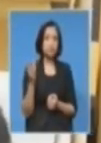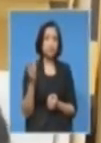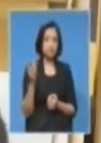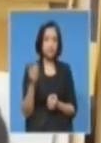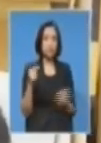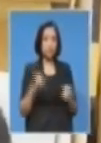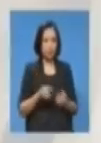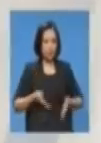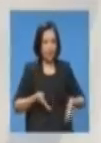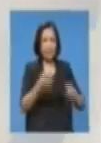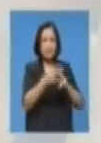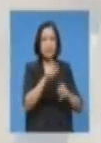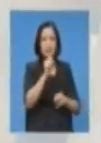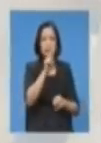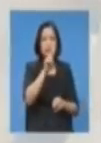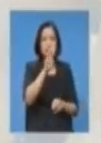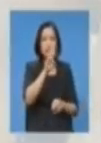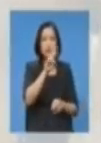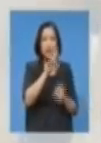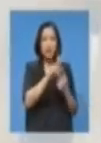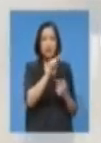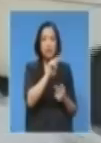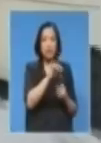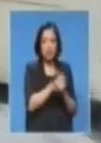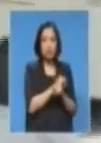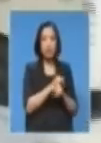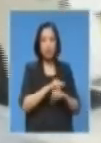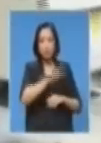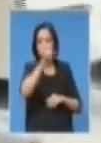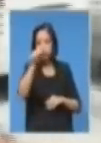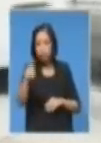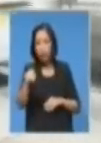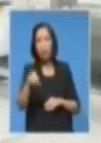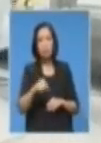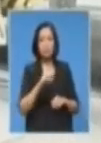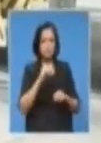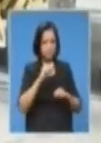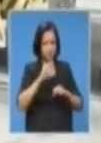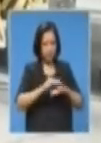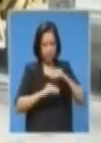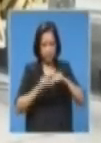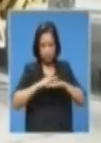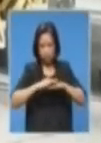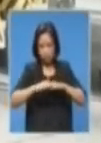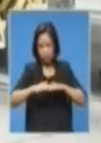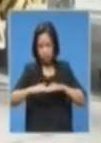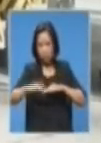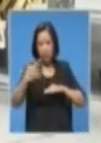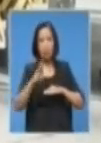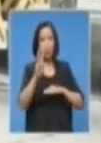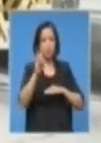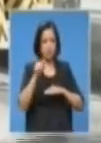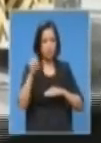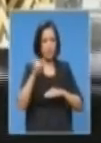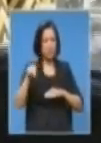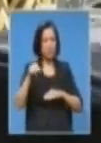ส้นทางระหว่างสีรัฐวงแหวนตะวันตกนั้นการก่อสร้างอยู่ที่ประมาณ 60% อันนี้ก็คาดว่าจะสามารถเปิดให้บริการได้ประมาณช่วง